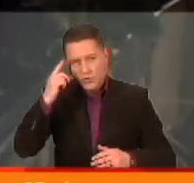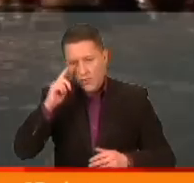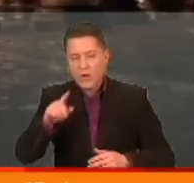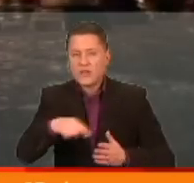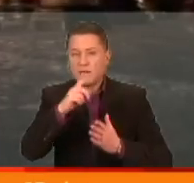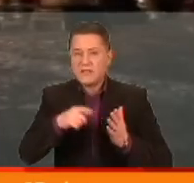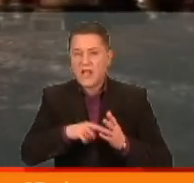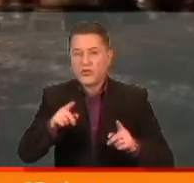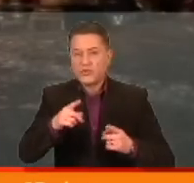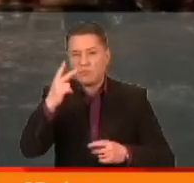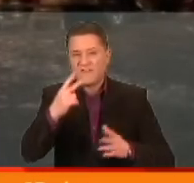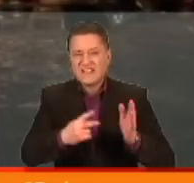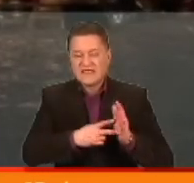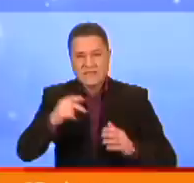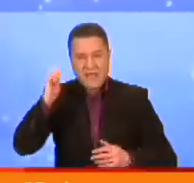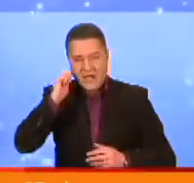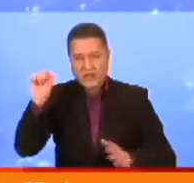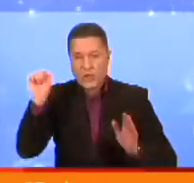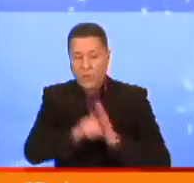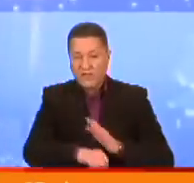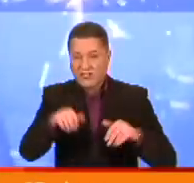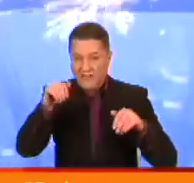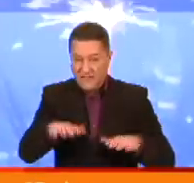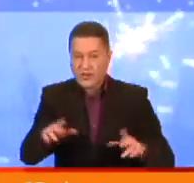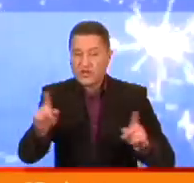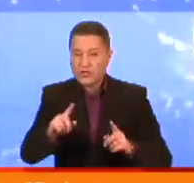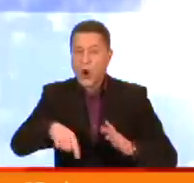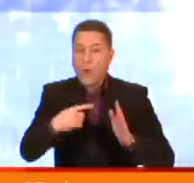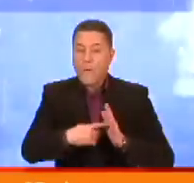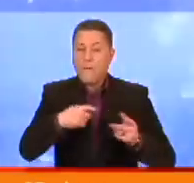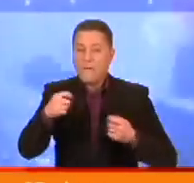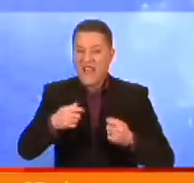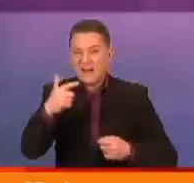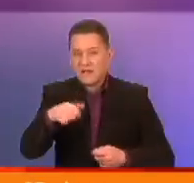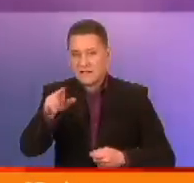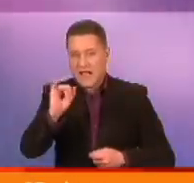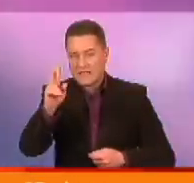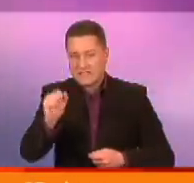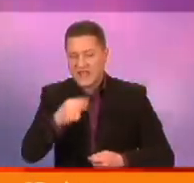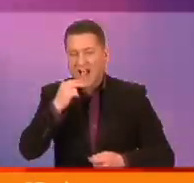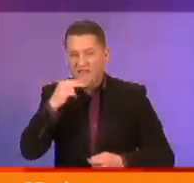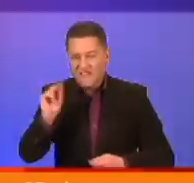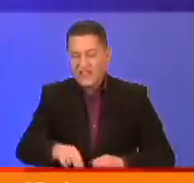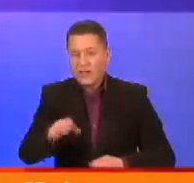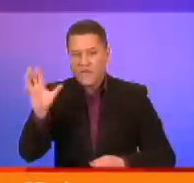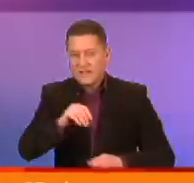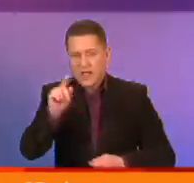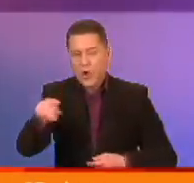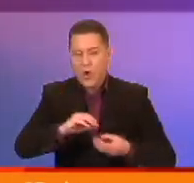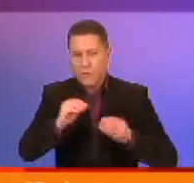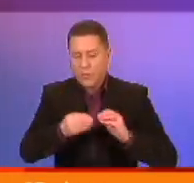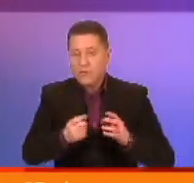чому 27-річний убивця вирішив, що саме мер Гданська винен у всіх його проблемах. Звідки